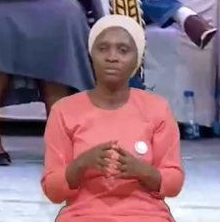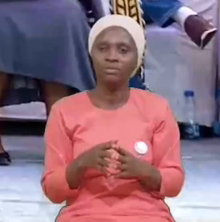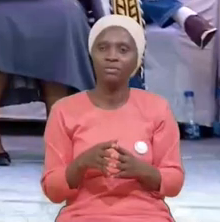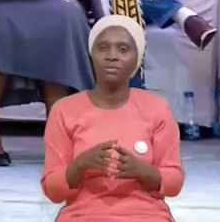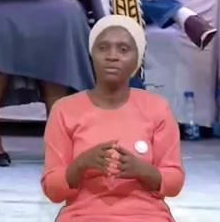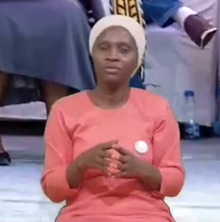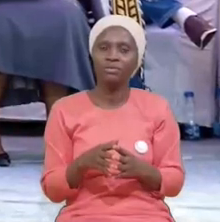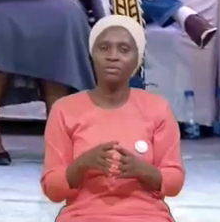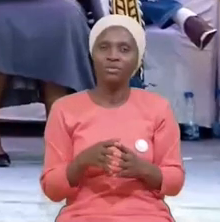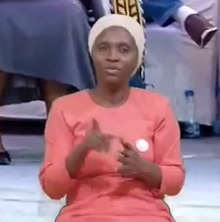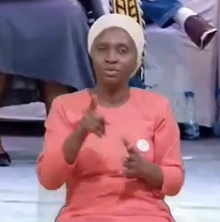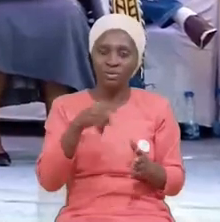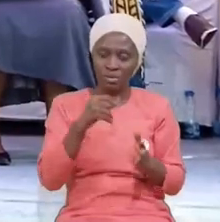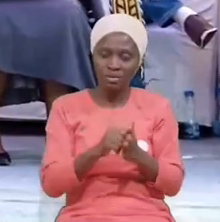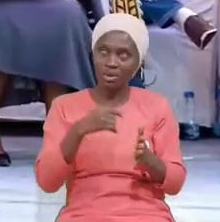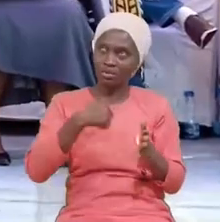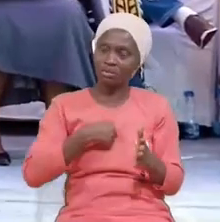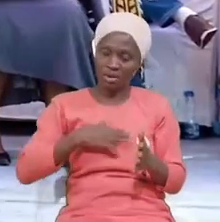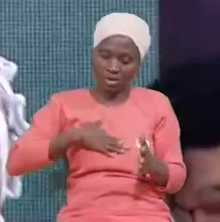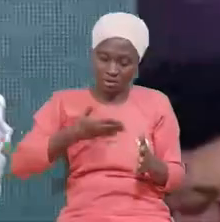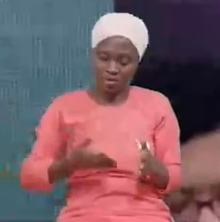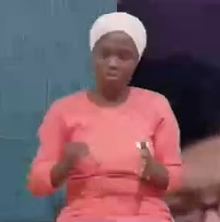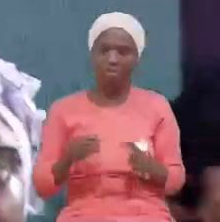Pardonne tous ceux qui t'ont offensé. Je suis bien disposé.